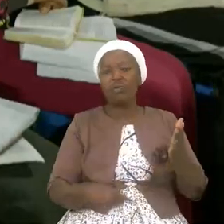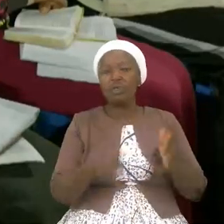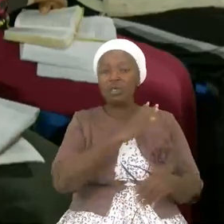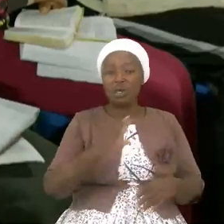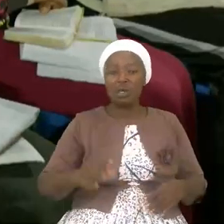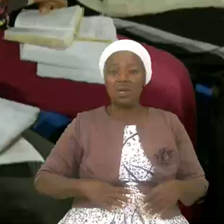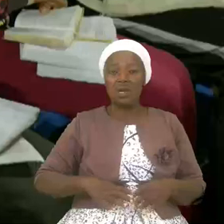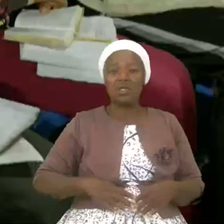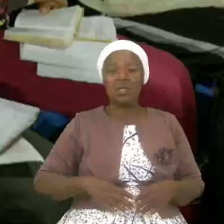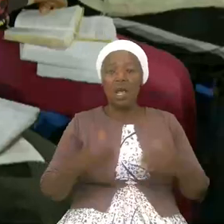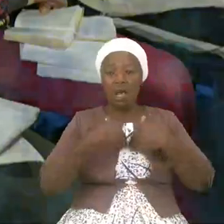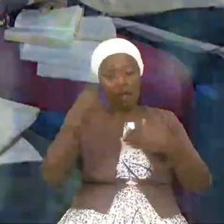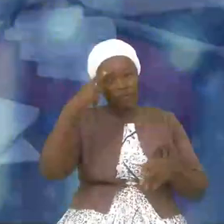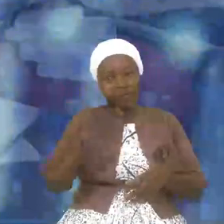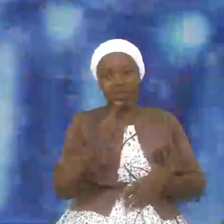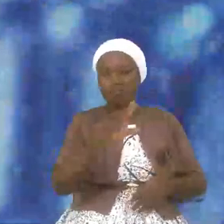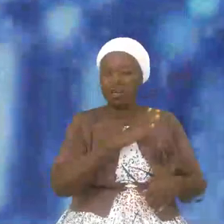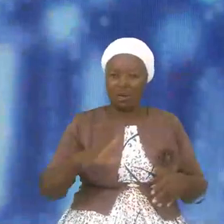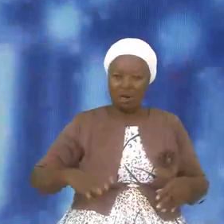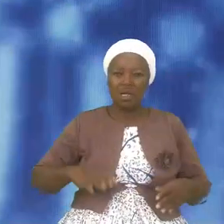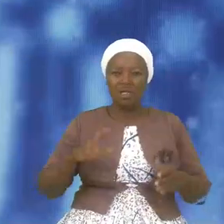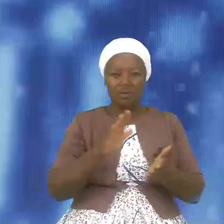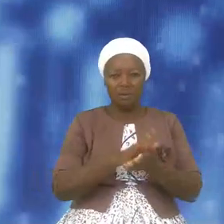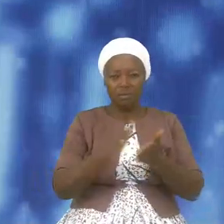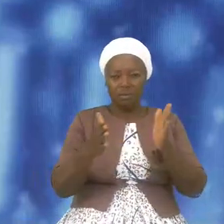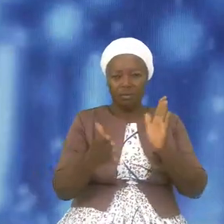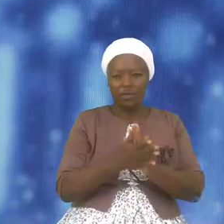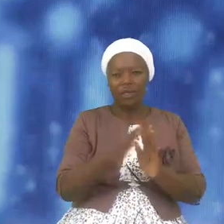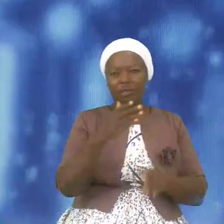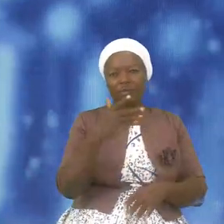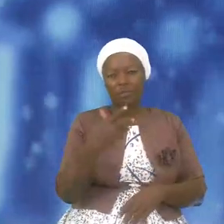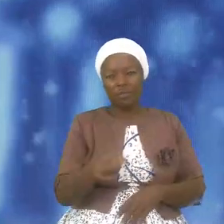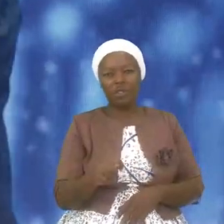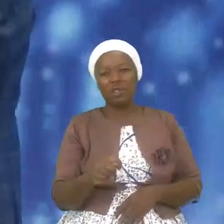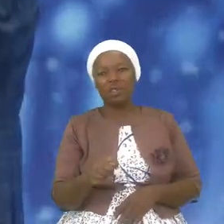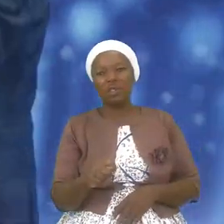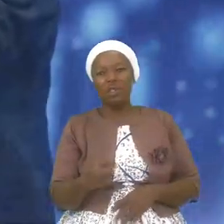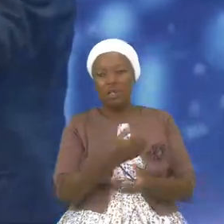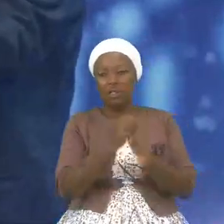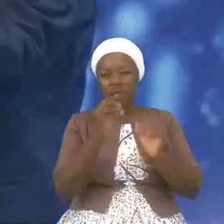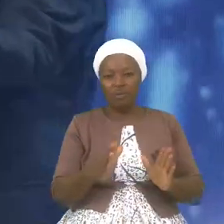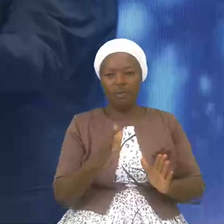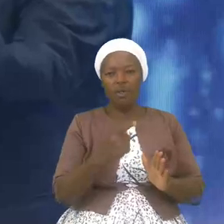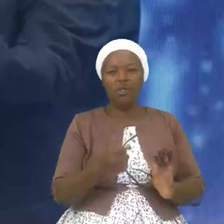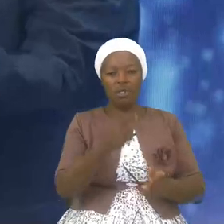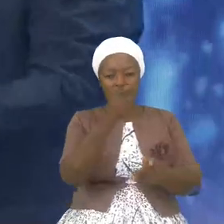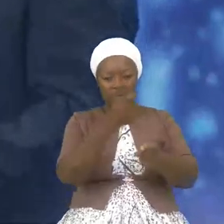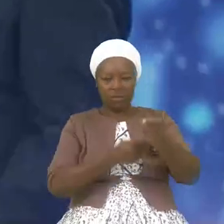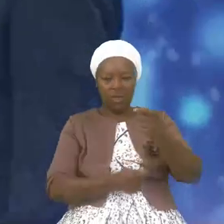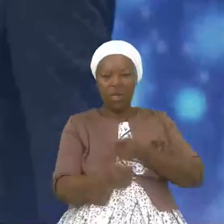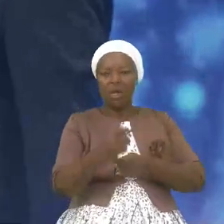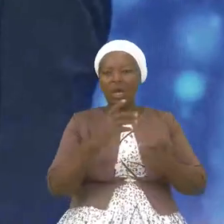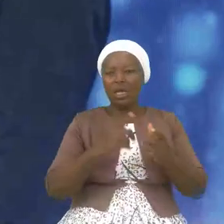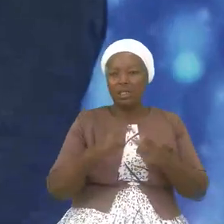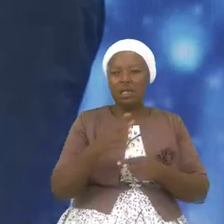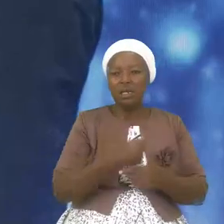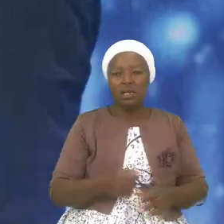pour eux. Christ est devenu leur sauveur, leur substitut. Il est devenu